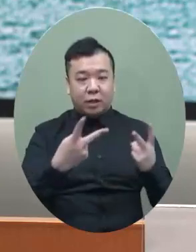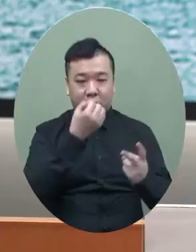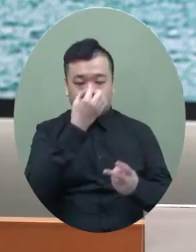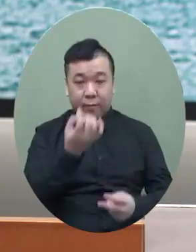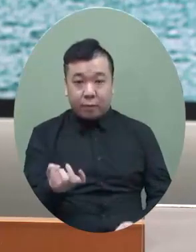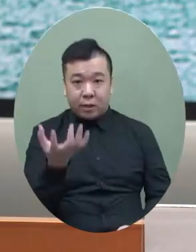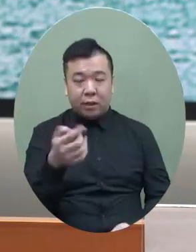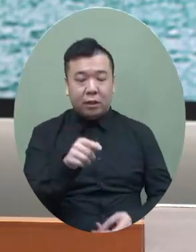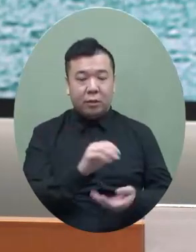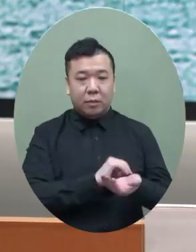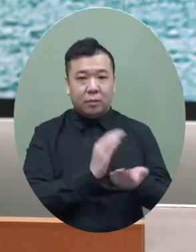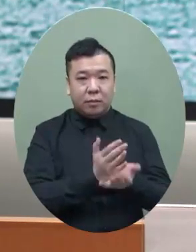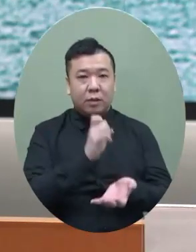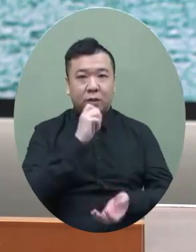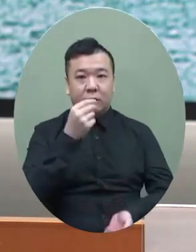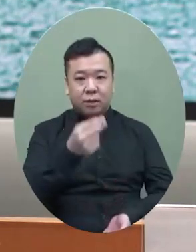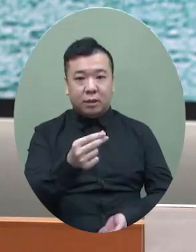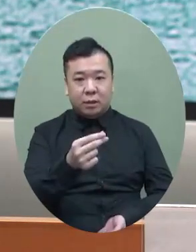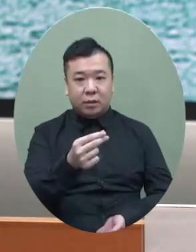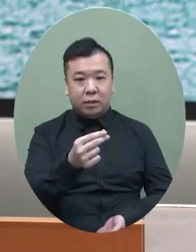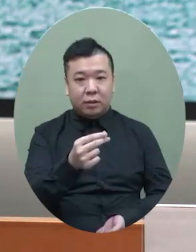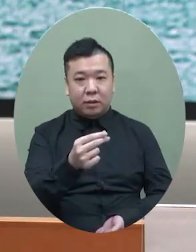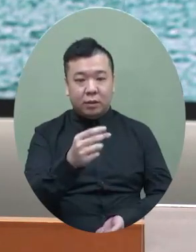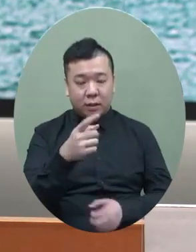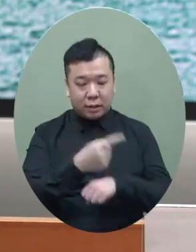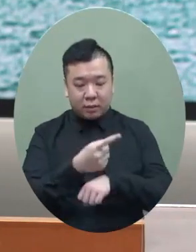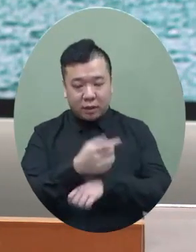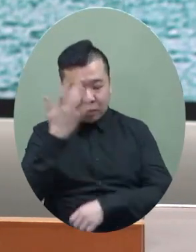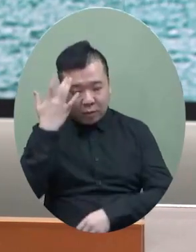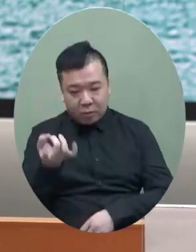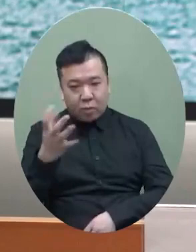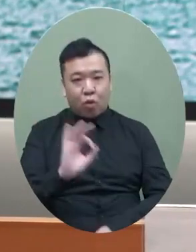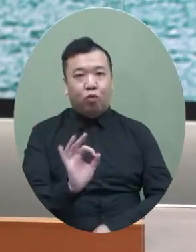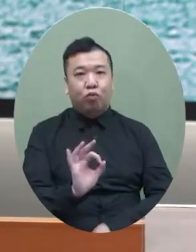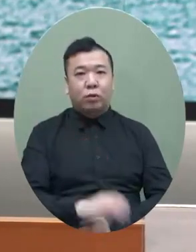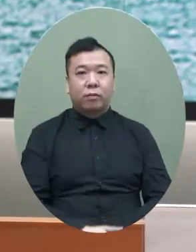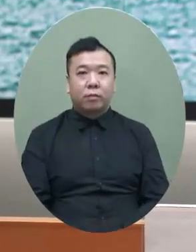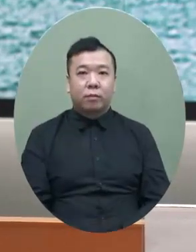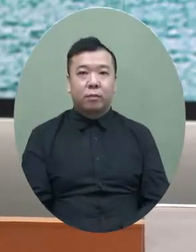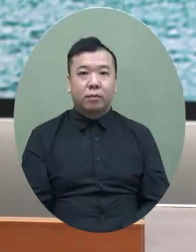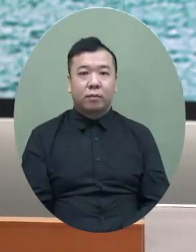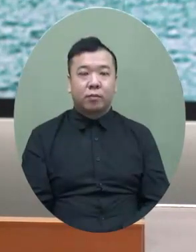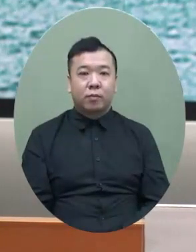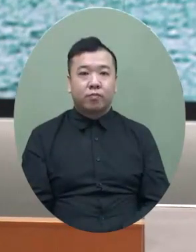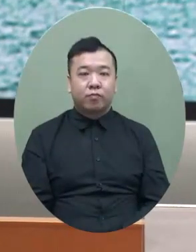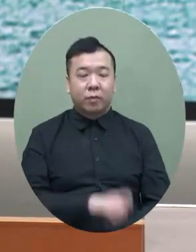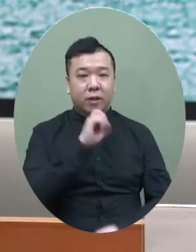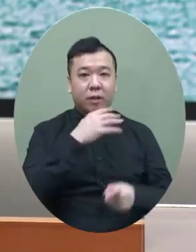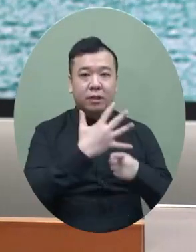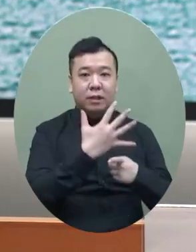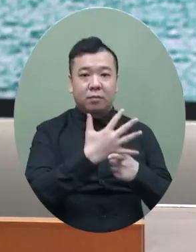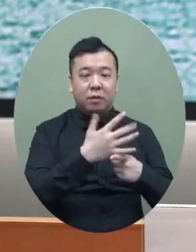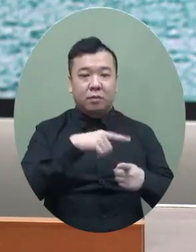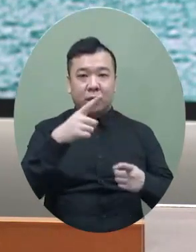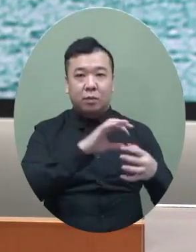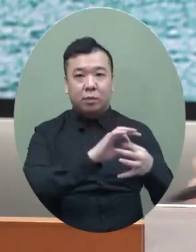案咧，就由7宗咧係暫時揾唔到源頭嘅個案啦。咁另外就15宗咧係同